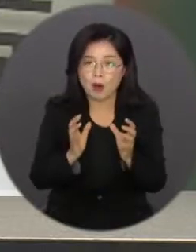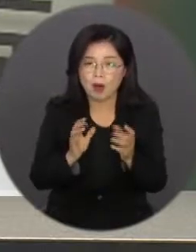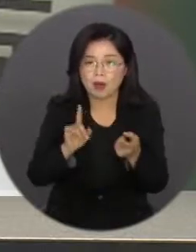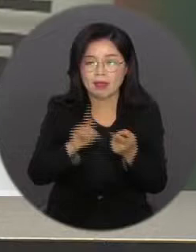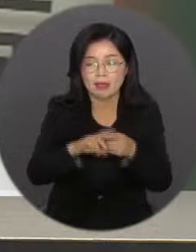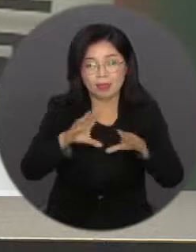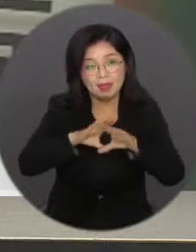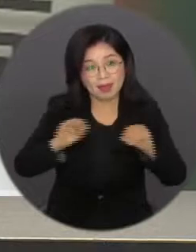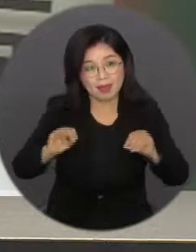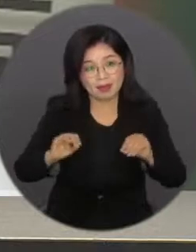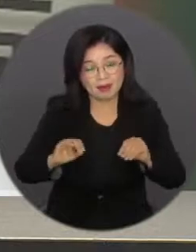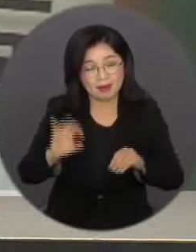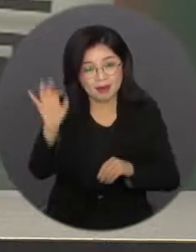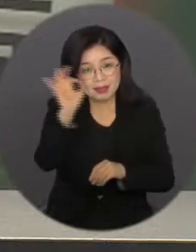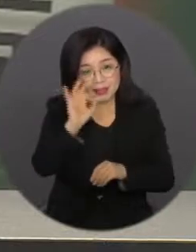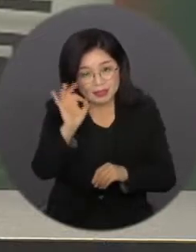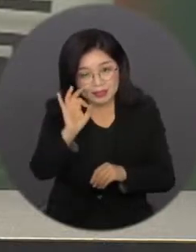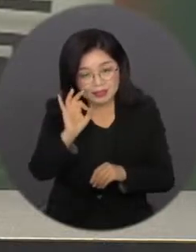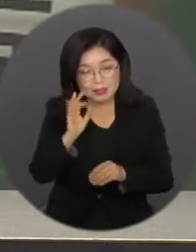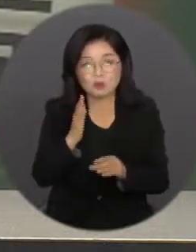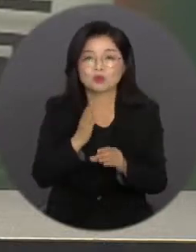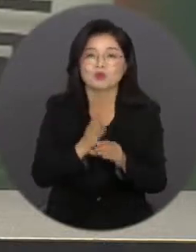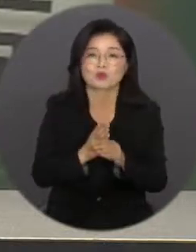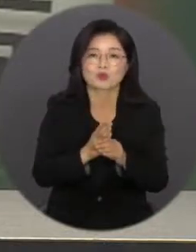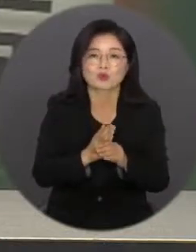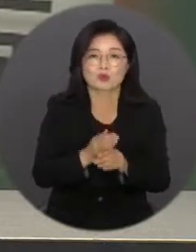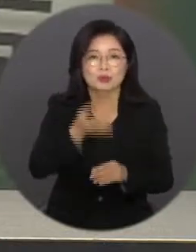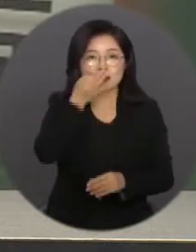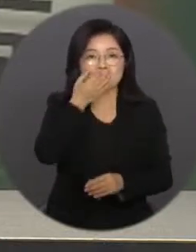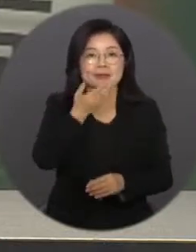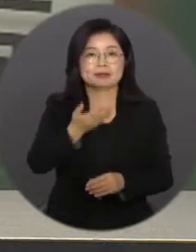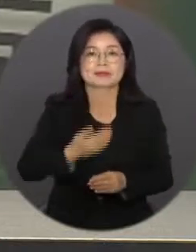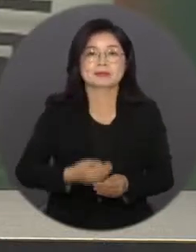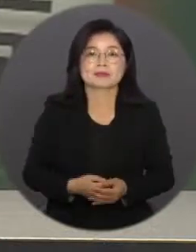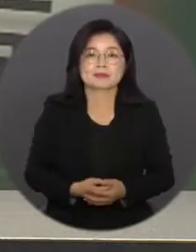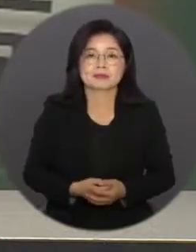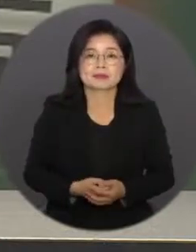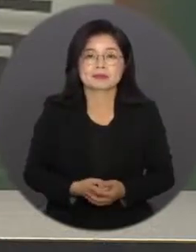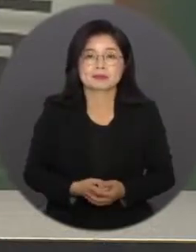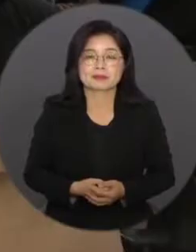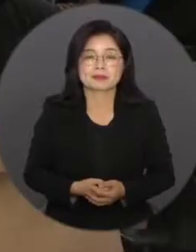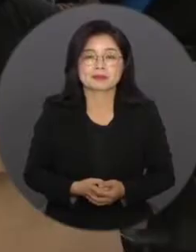아직 해결책을 찾지 못하고 있습니다. 김영창 기자의 보도입니다.